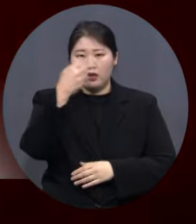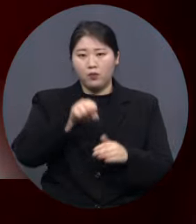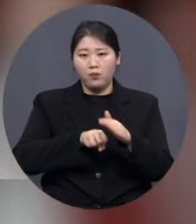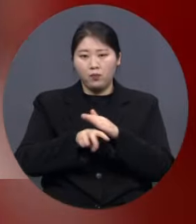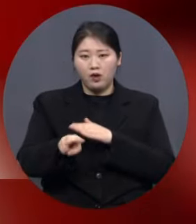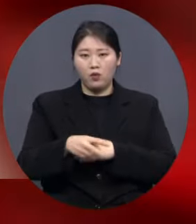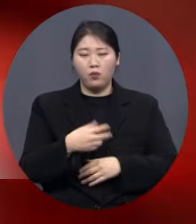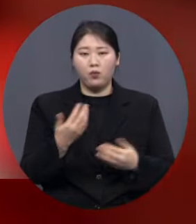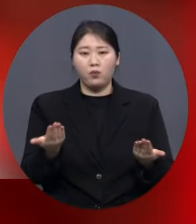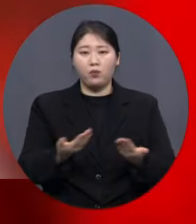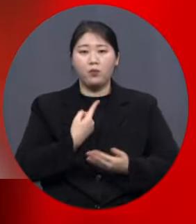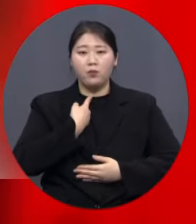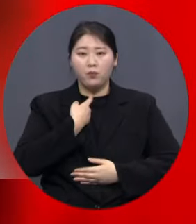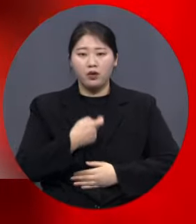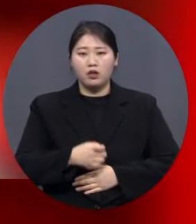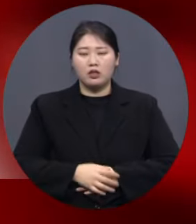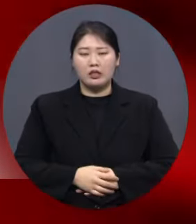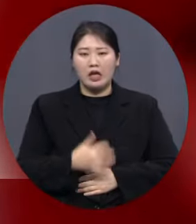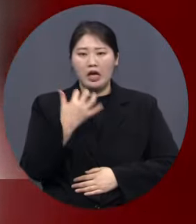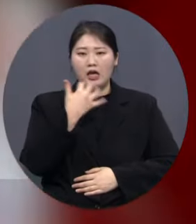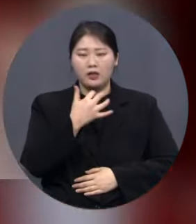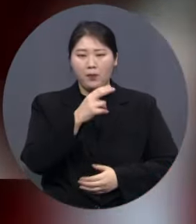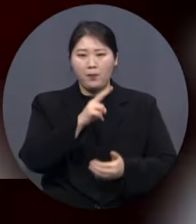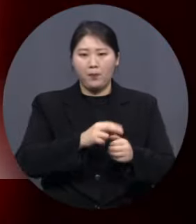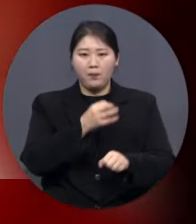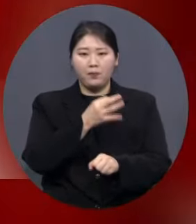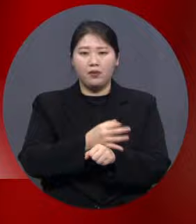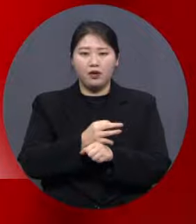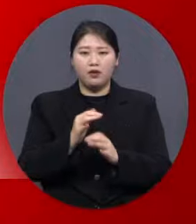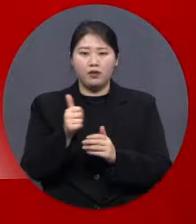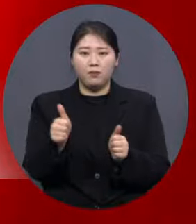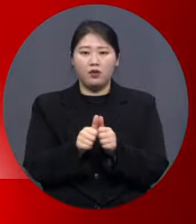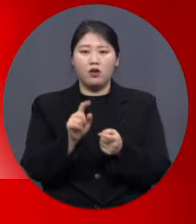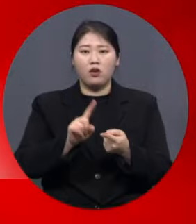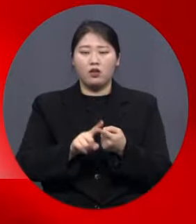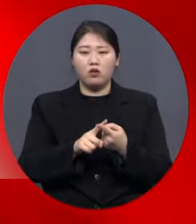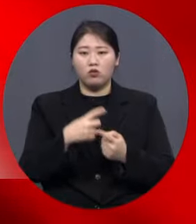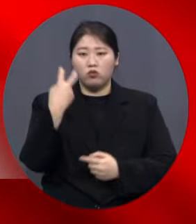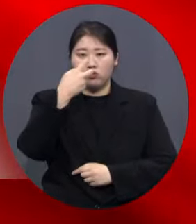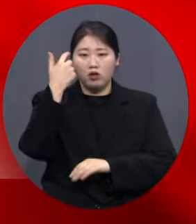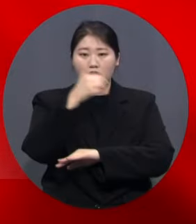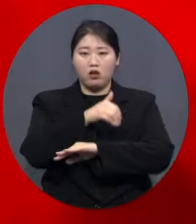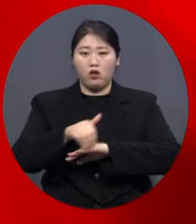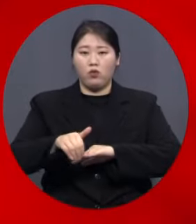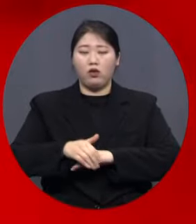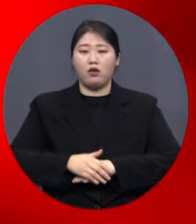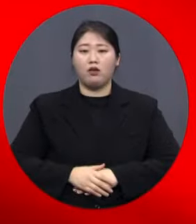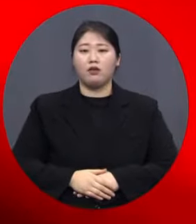영업해왔는데, 경찰은 성을 매수한 남성들에 대해서도 수사를 확대할 계획입니다.